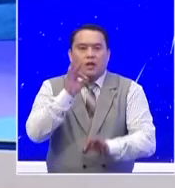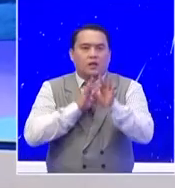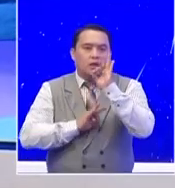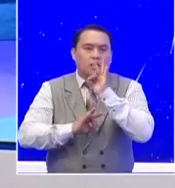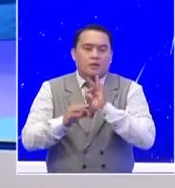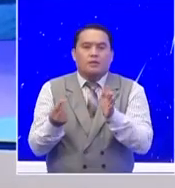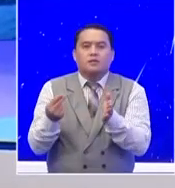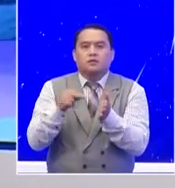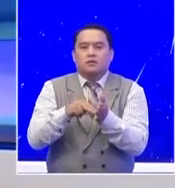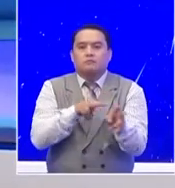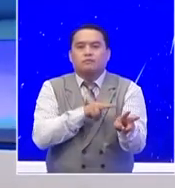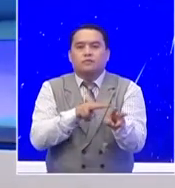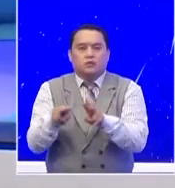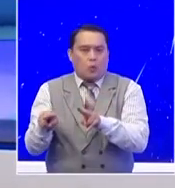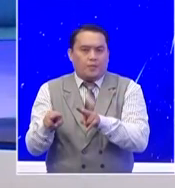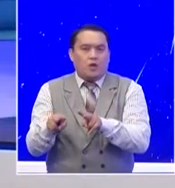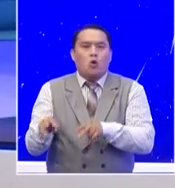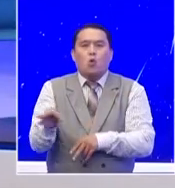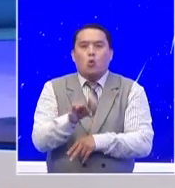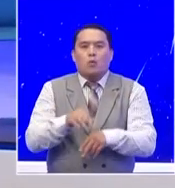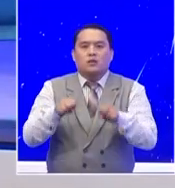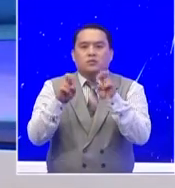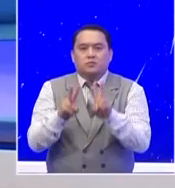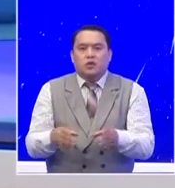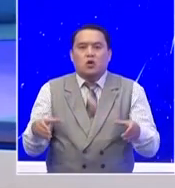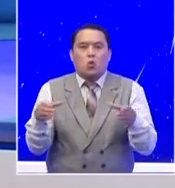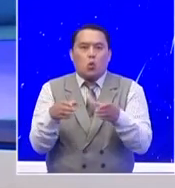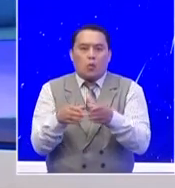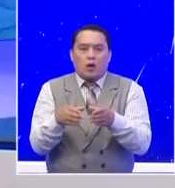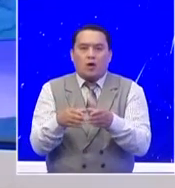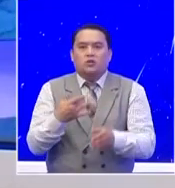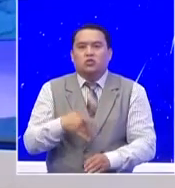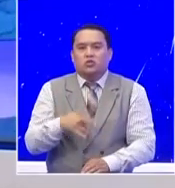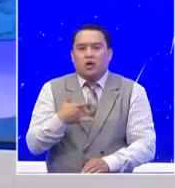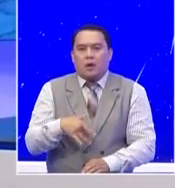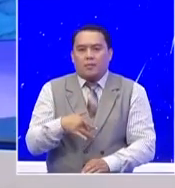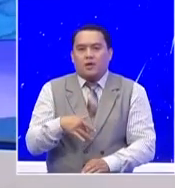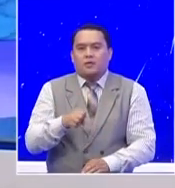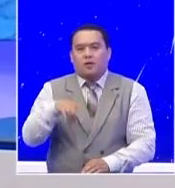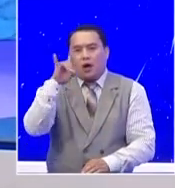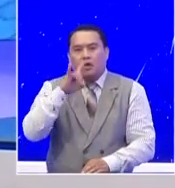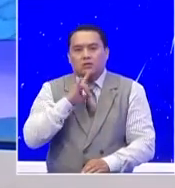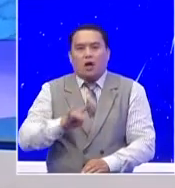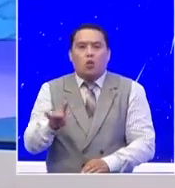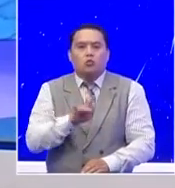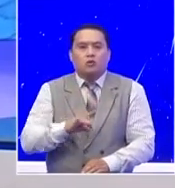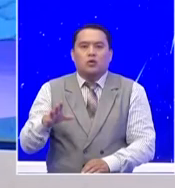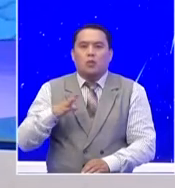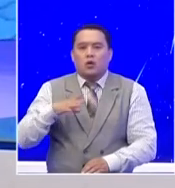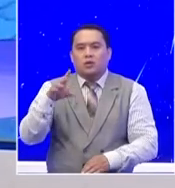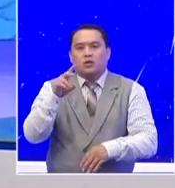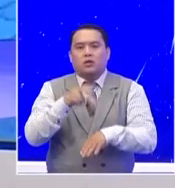Дәрі-дәрмек бағасы жіті бақылауда. Облыстан құрылған арнайы мониторинг тобы бұл жолы Жамбыл, Қарасай, Еңбекші, Қазақ ауданында болды.